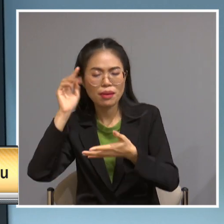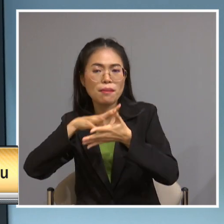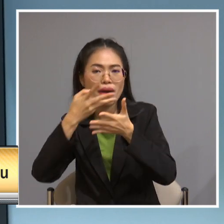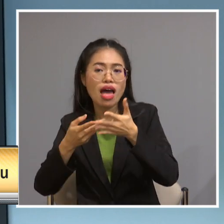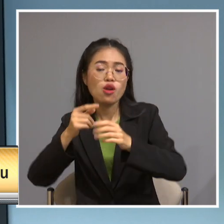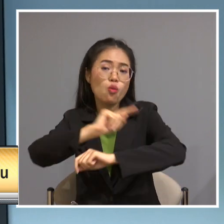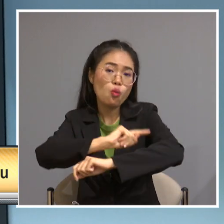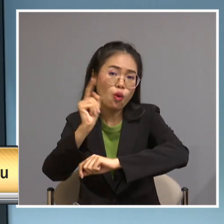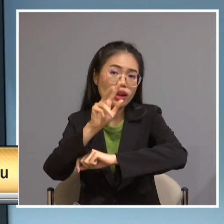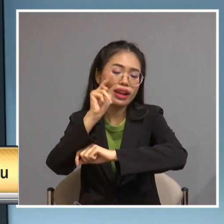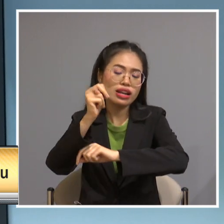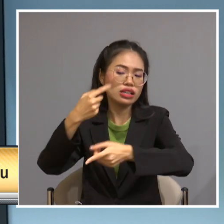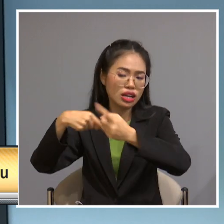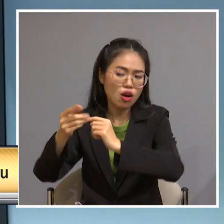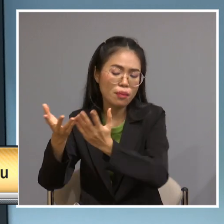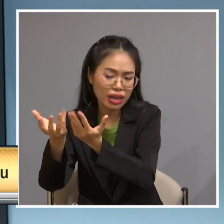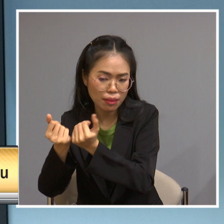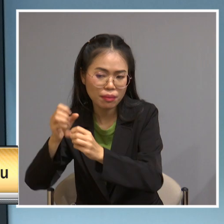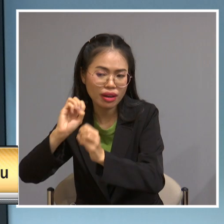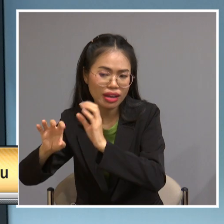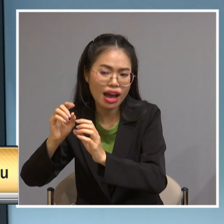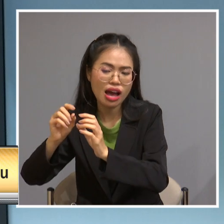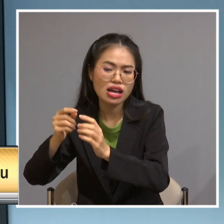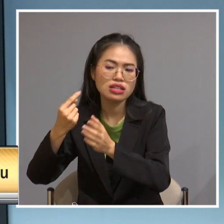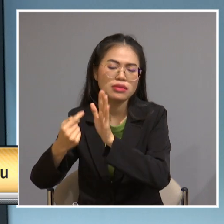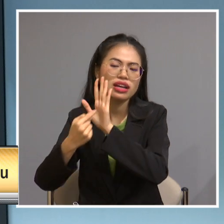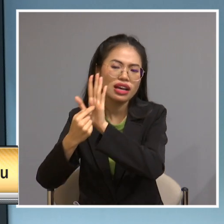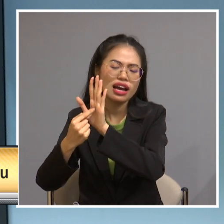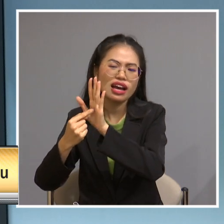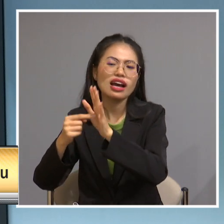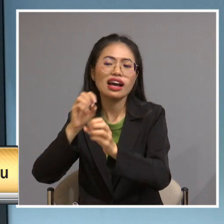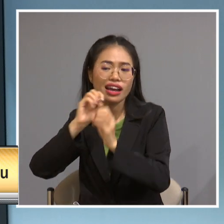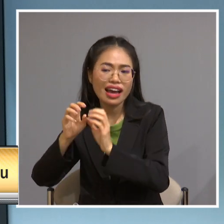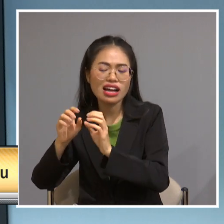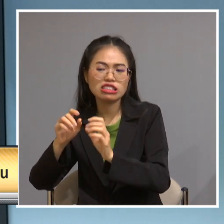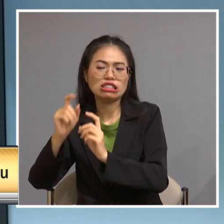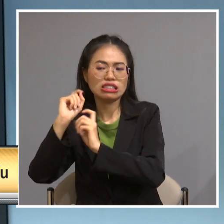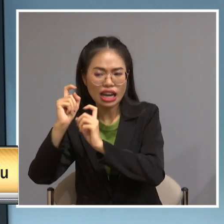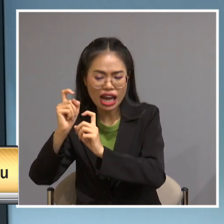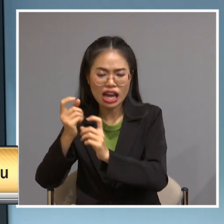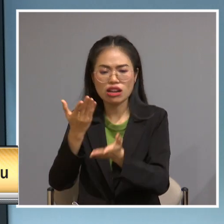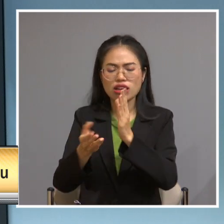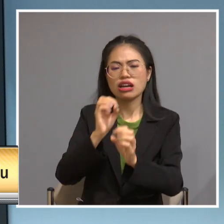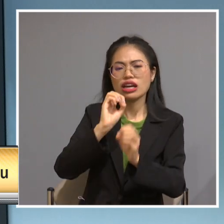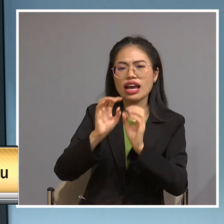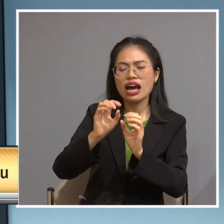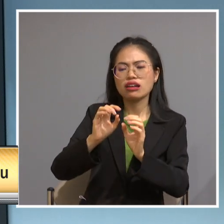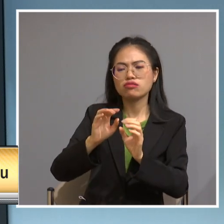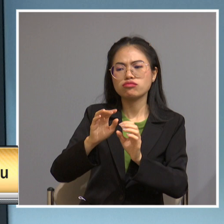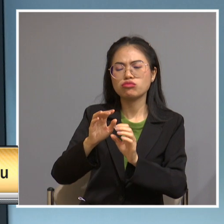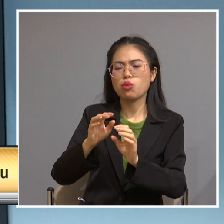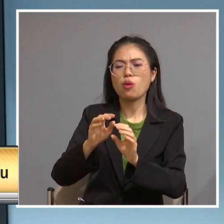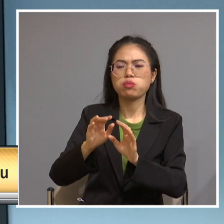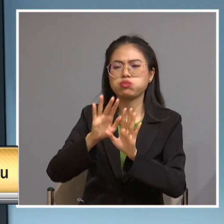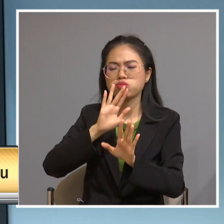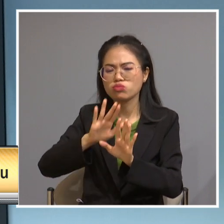ยะ Recycle ได้เขาอาจจะตองจัดแยก หรือไม่เช่นนั้นก็ต้องให้ประชาชนช่วยเต็ที่คเขาตองแยกถูง